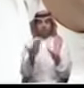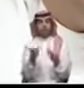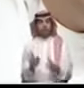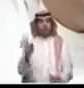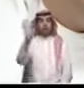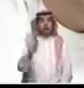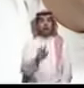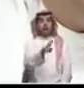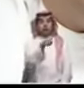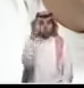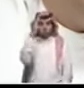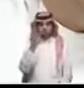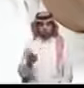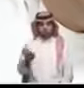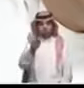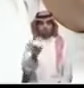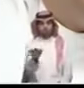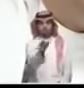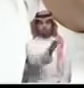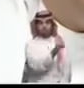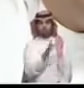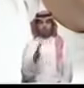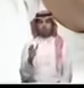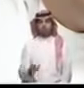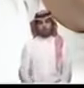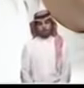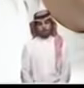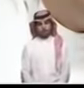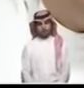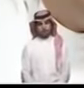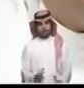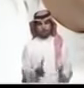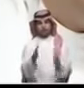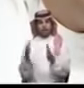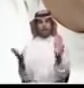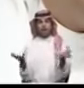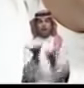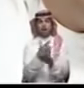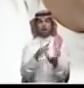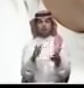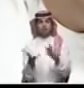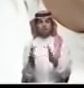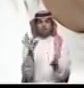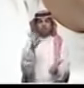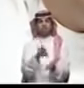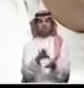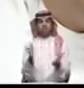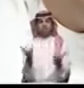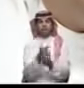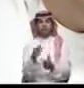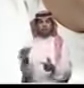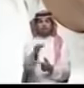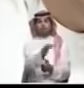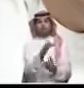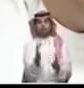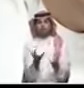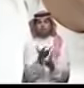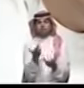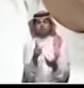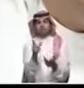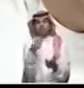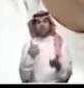المناطق الشمالية من المملكة وأجزاء من الشرقية والوسطى. نعم، ما هي أكثر المناطق المتوقع تأثرها بالتقلبات الحالية على مناطق